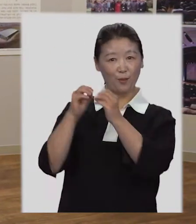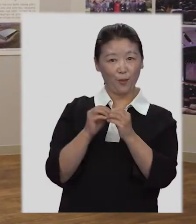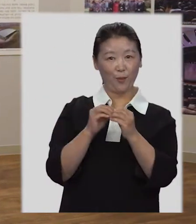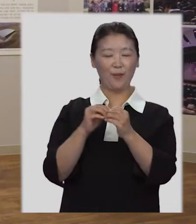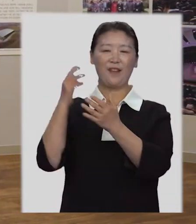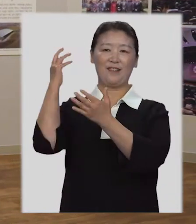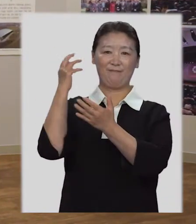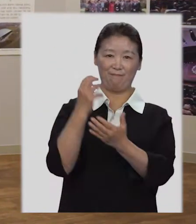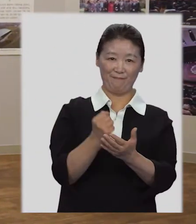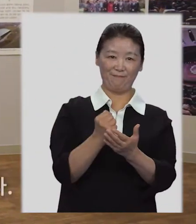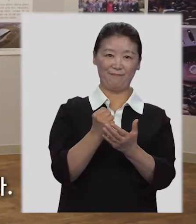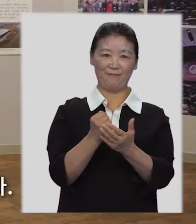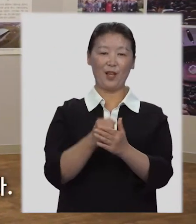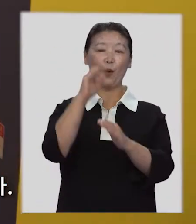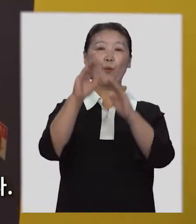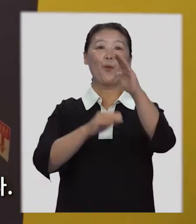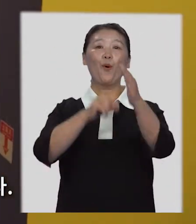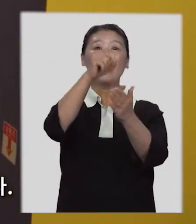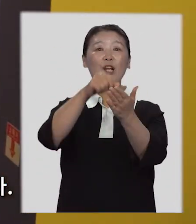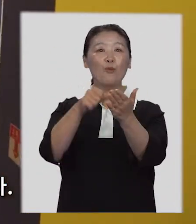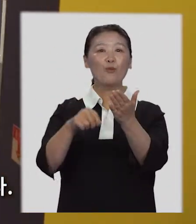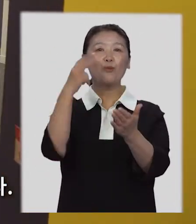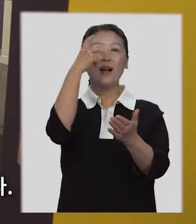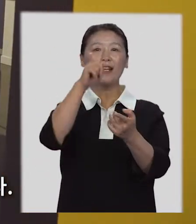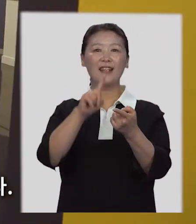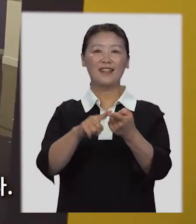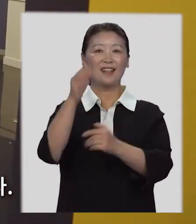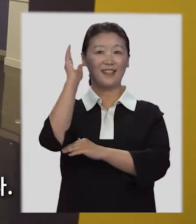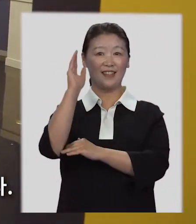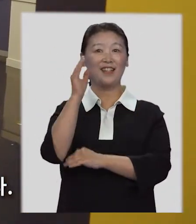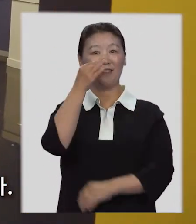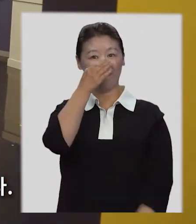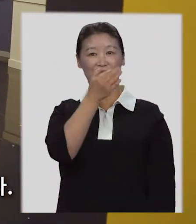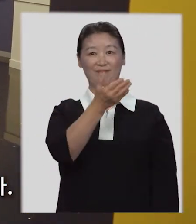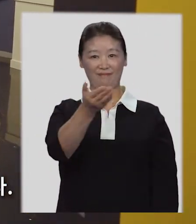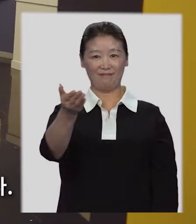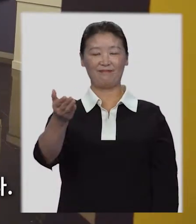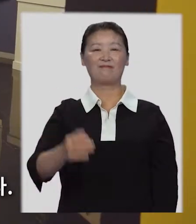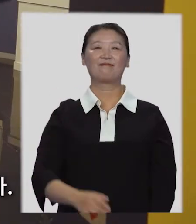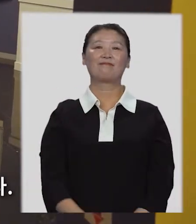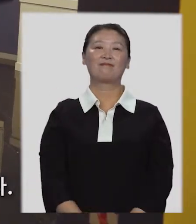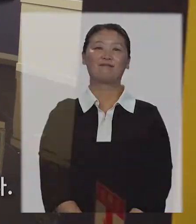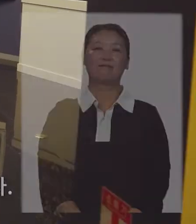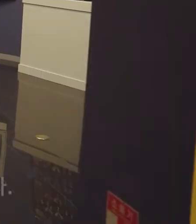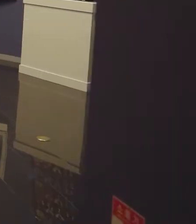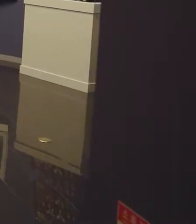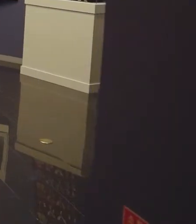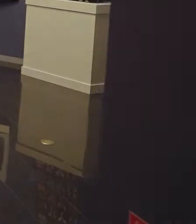전통과 이를 현대적으로 계승한 공공기록물 관리에 대한 이야기를 만나보실 수 있습니다.